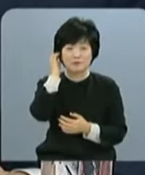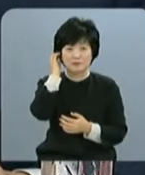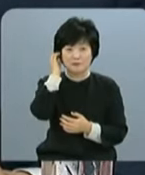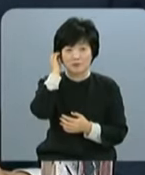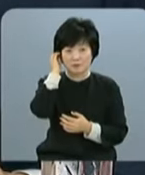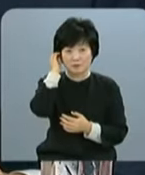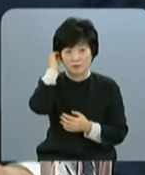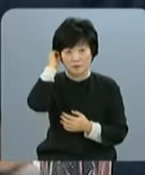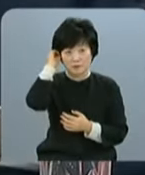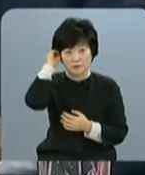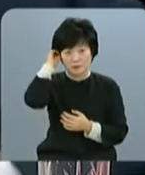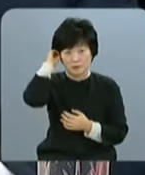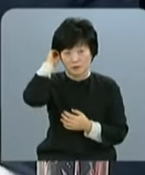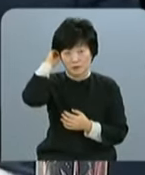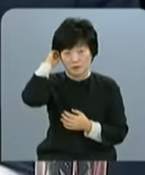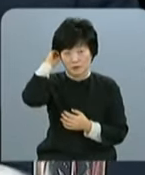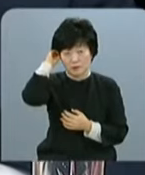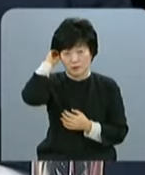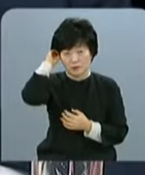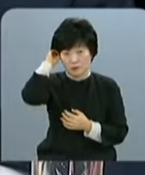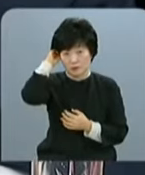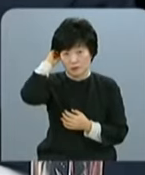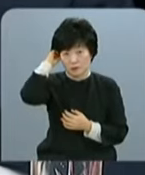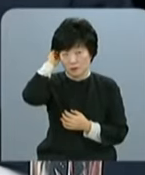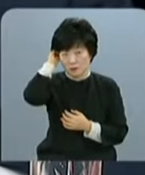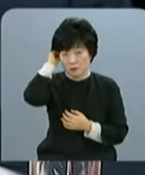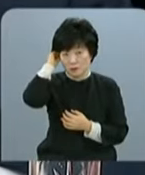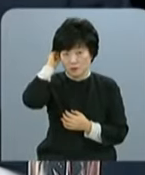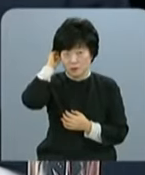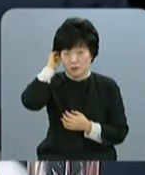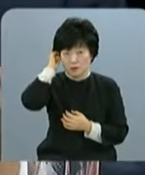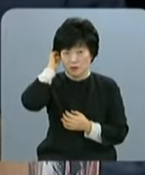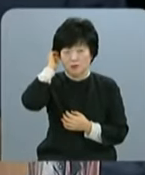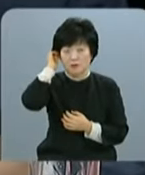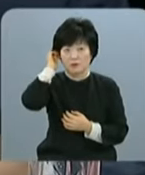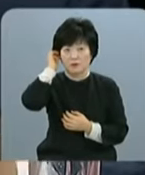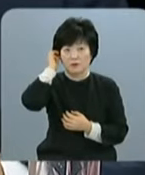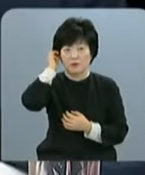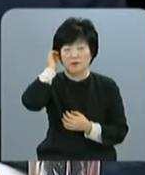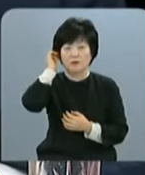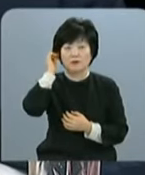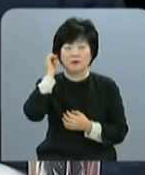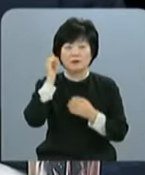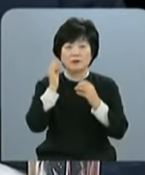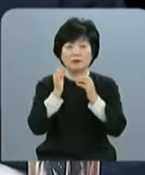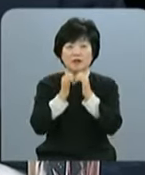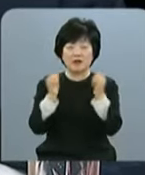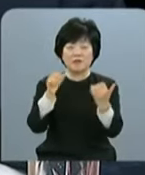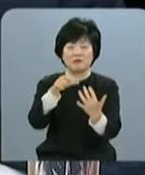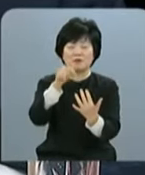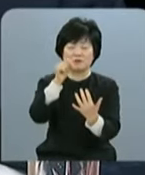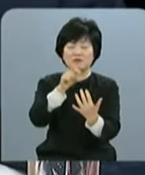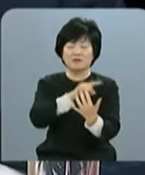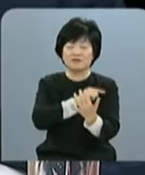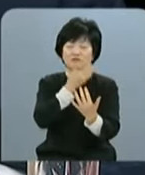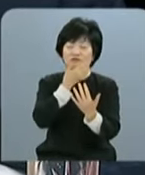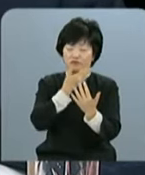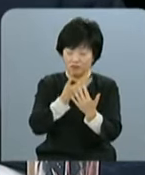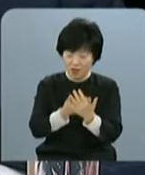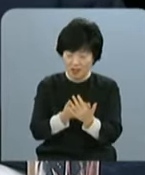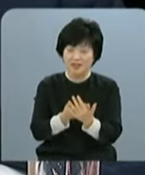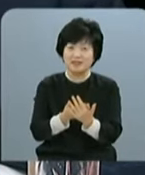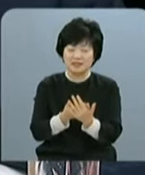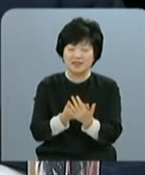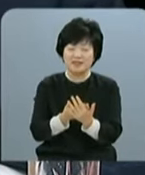예. 뭐 지난번에도 인사가 만사라는 면에서 네. 제가 공통의 우리 주제로 던졌던